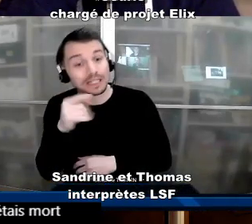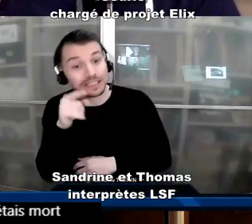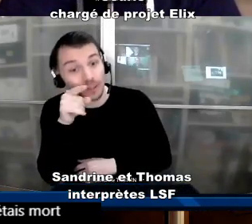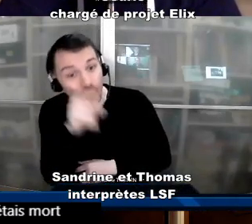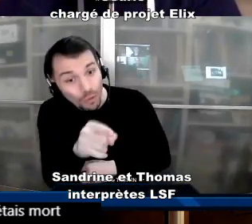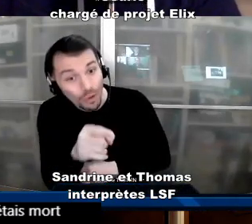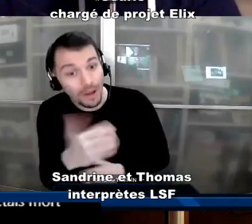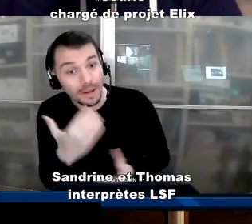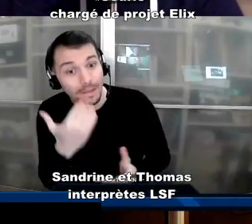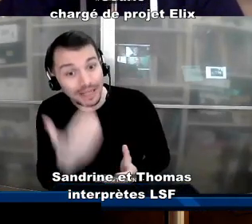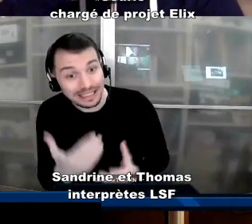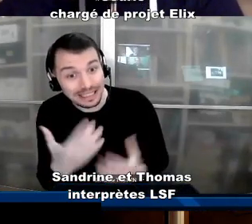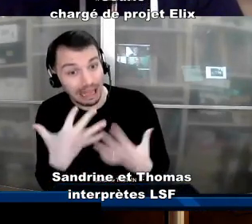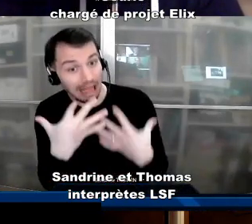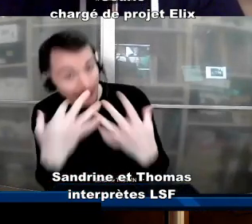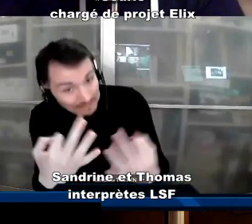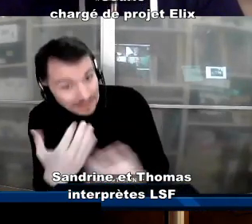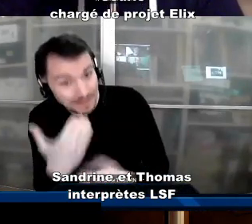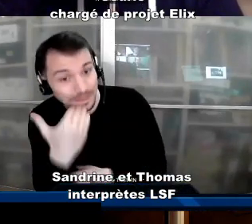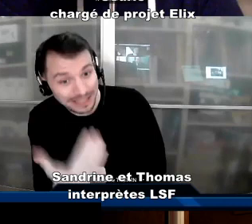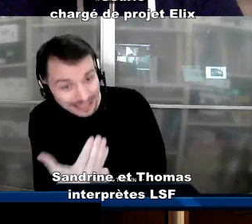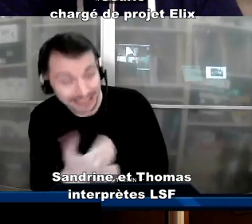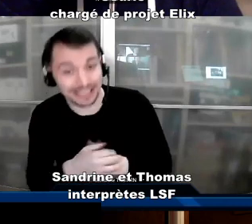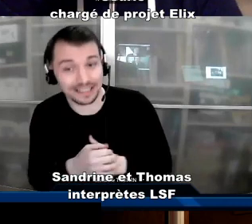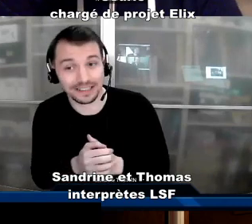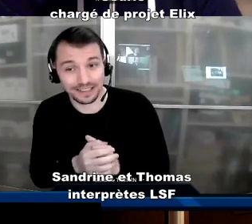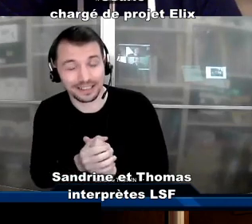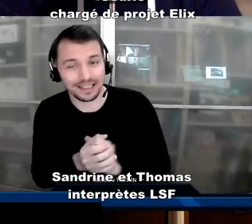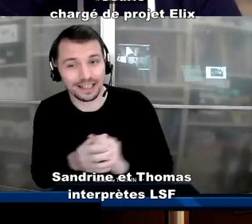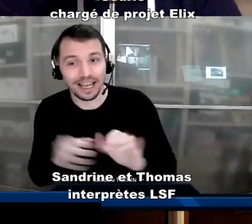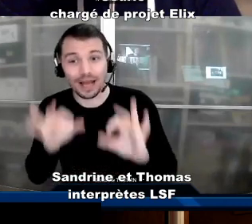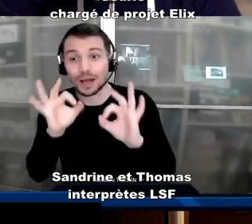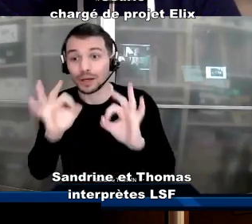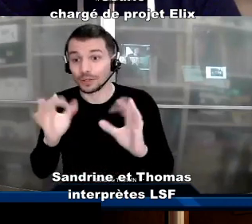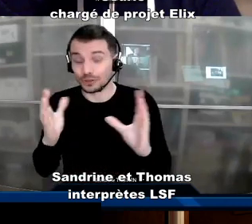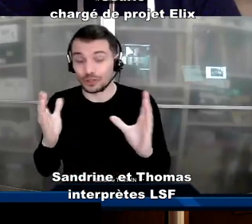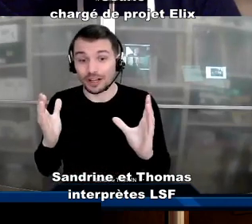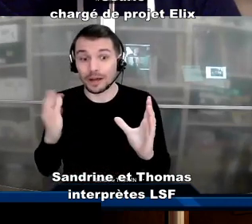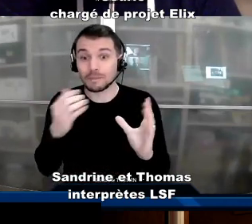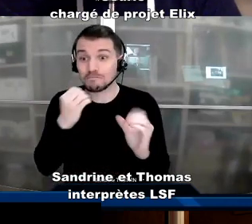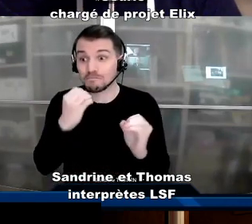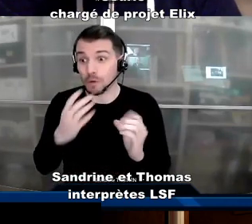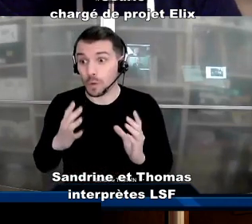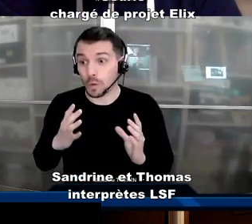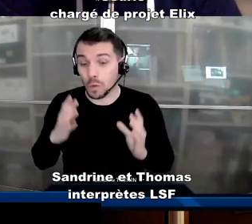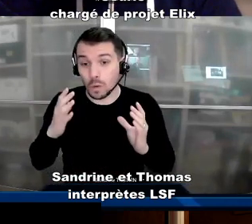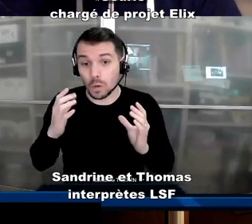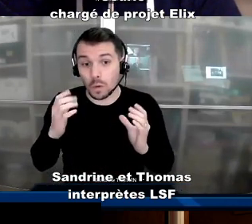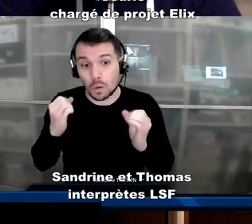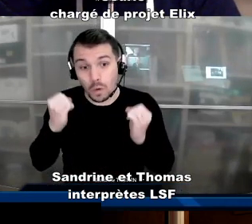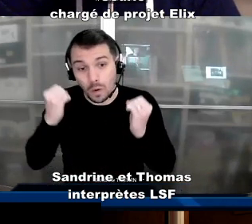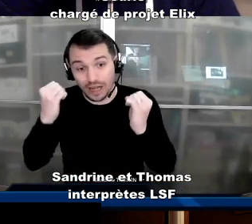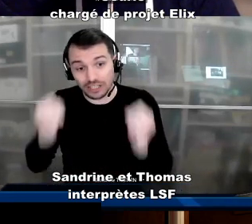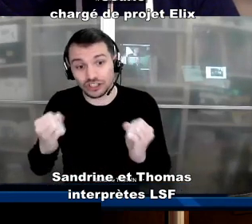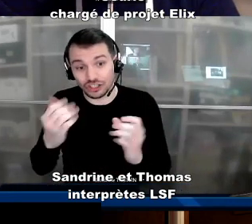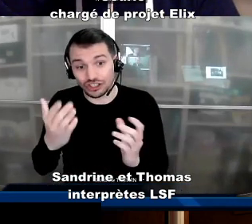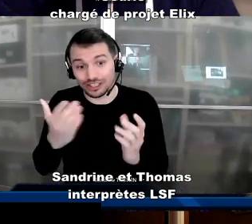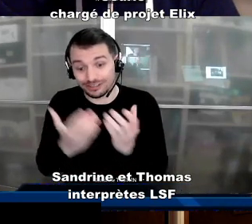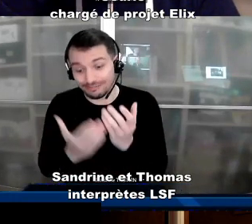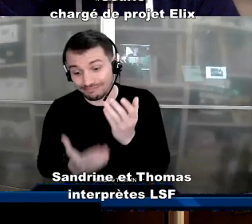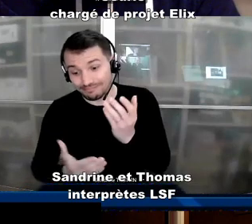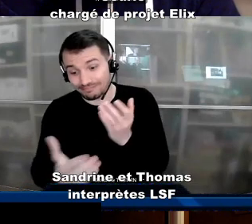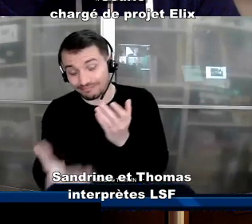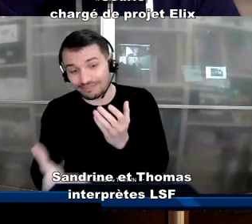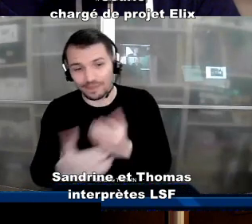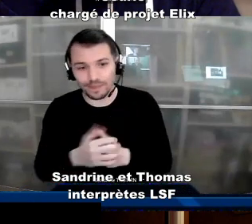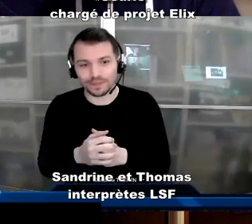Merci à toi pour cette invitation. Ouais. C'est cool. Et je vous souhaite bon courage pour la suite.